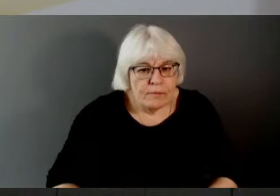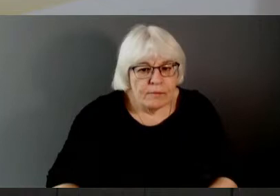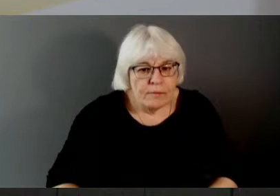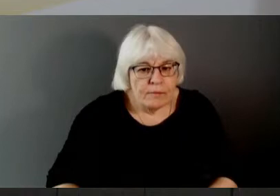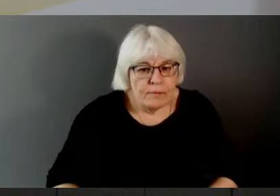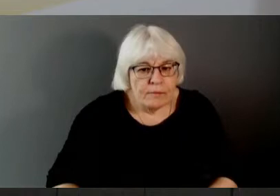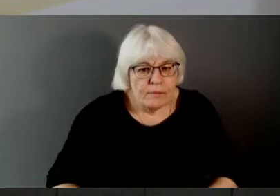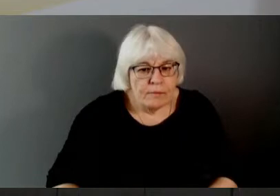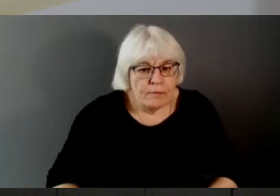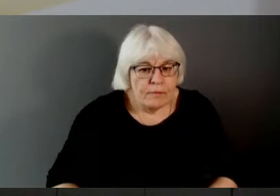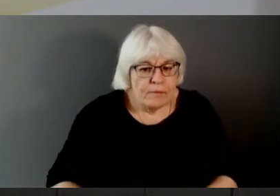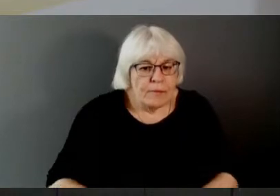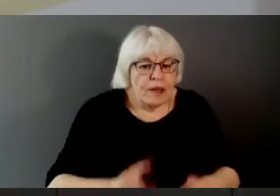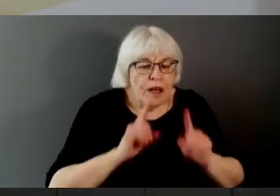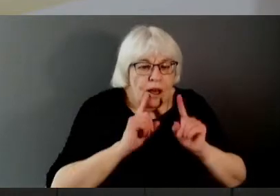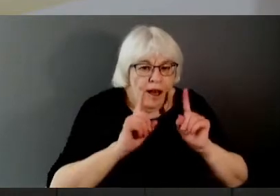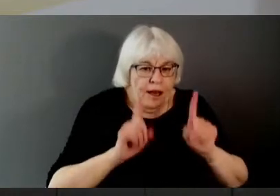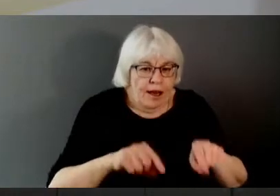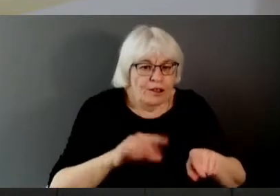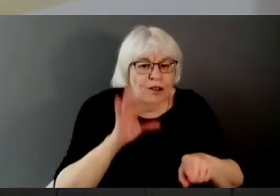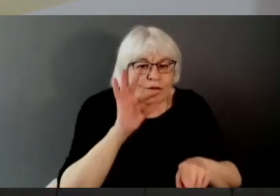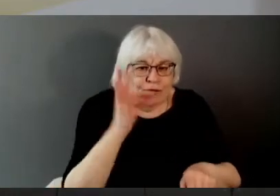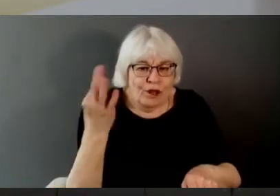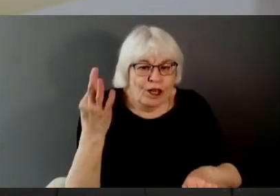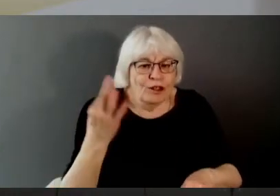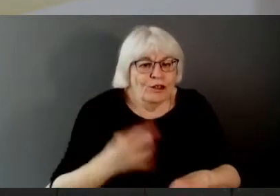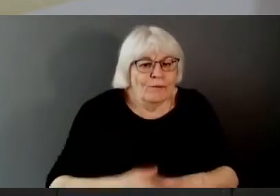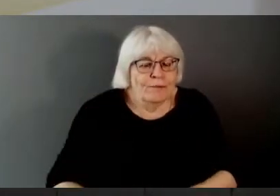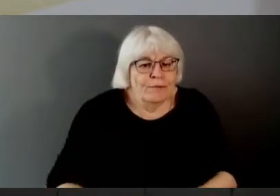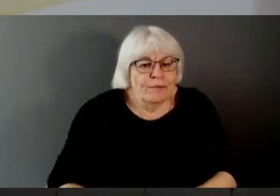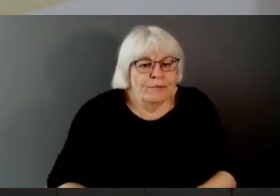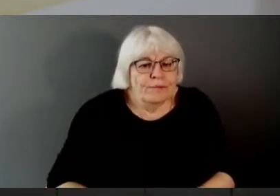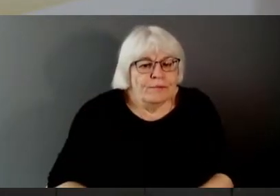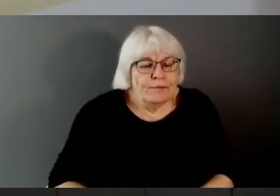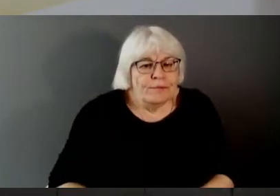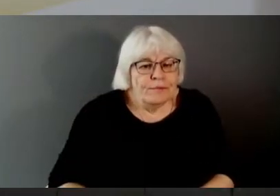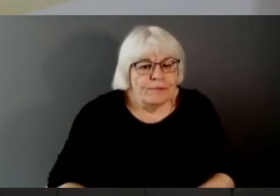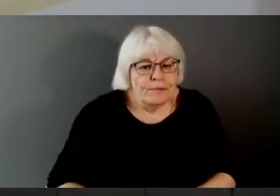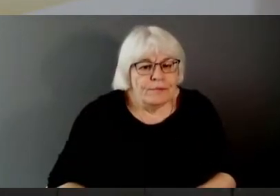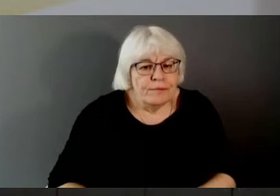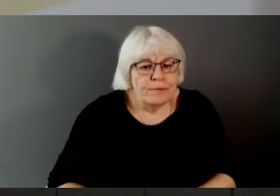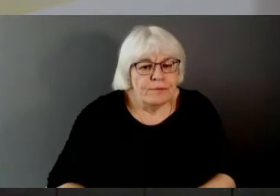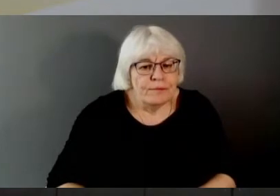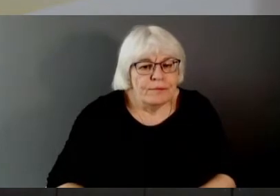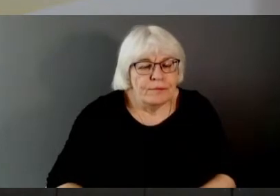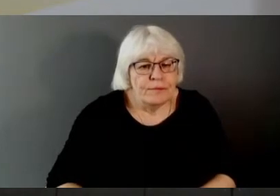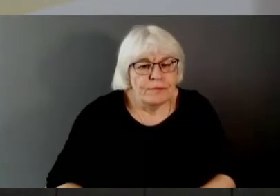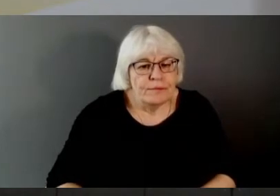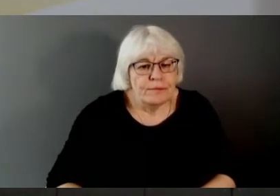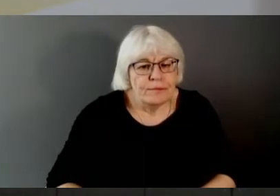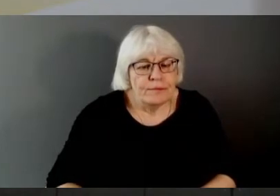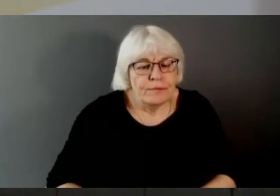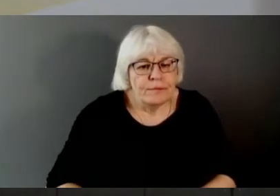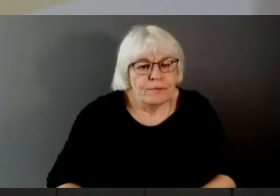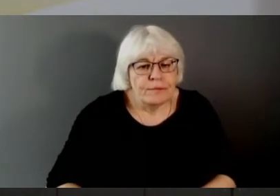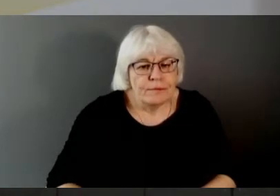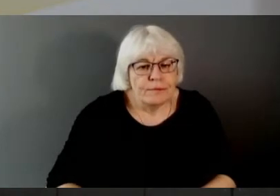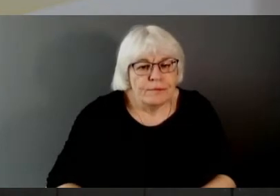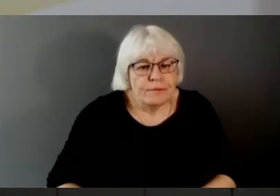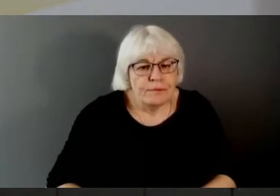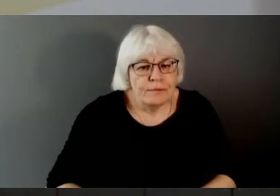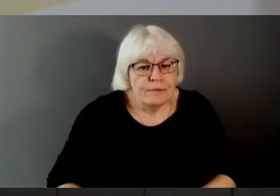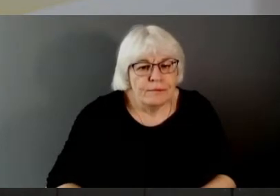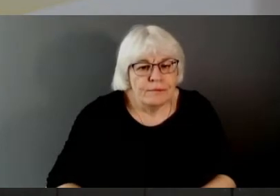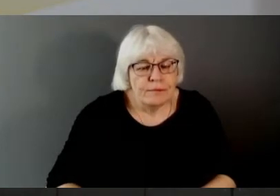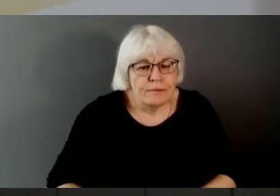tout notre cas positif pour détecter que le variant est envoyé